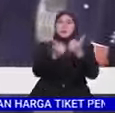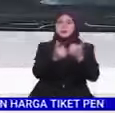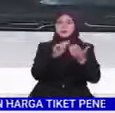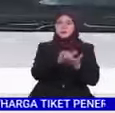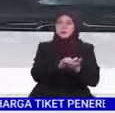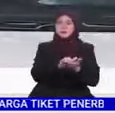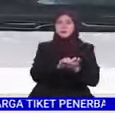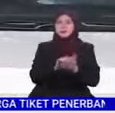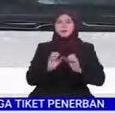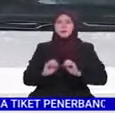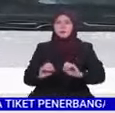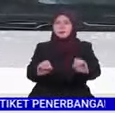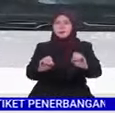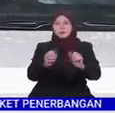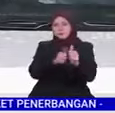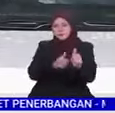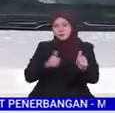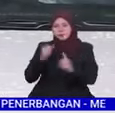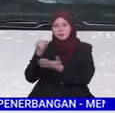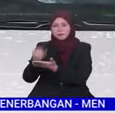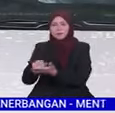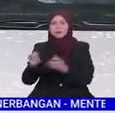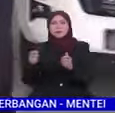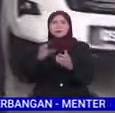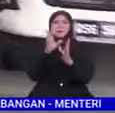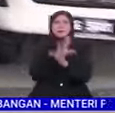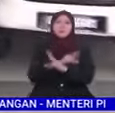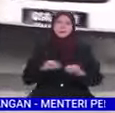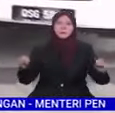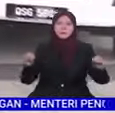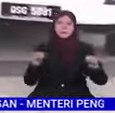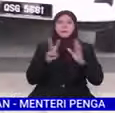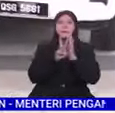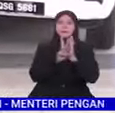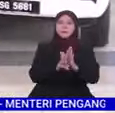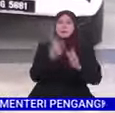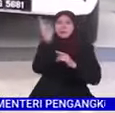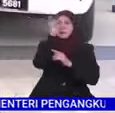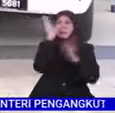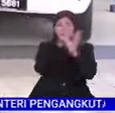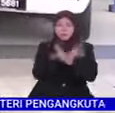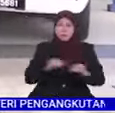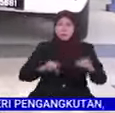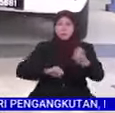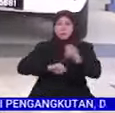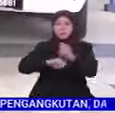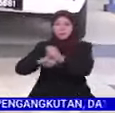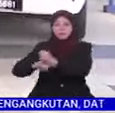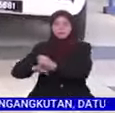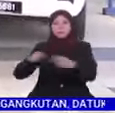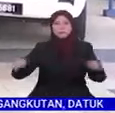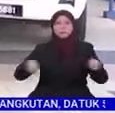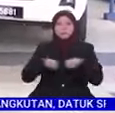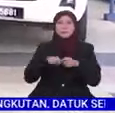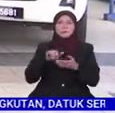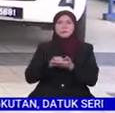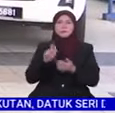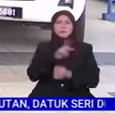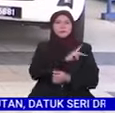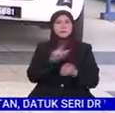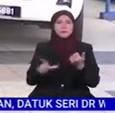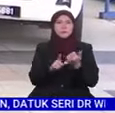melaksanakan operasi pencegahan jenazah di bisa Rawa mewakili kerajaan Serawak bagi sumbangan logistik tersebut ketua